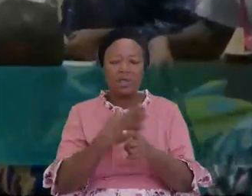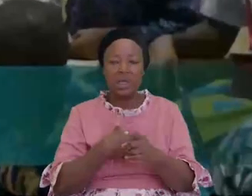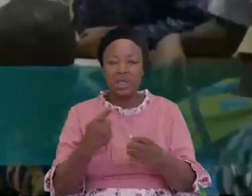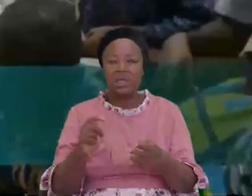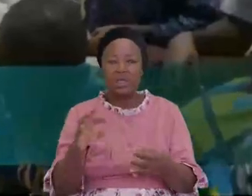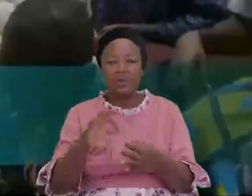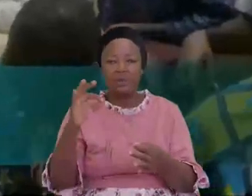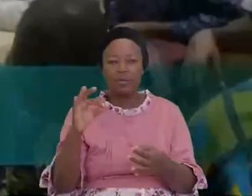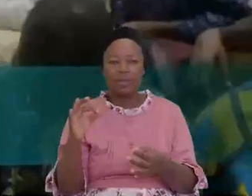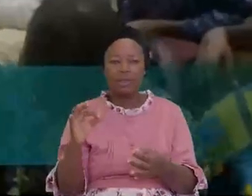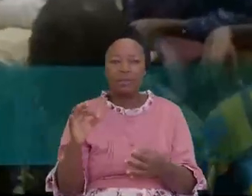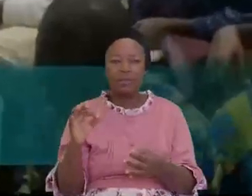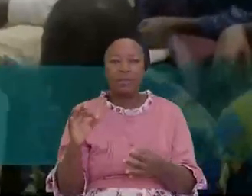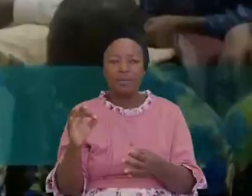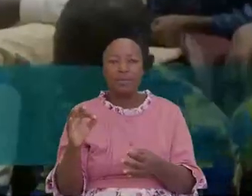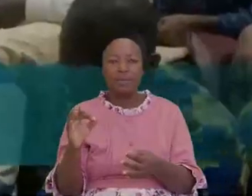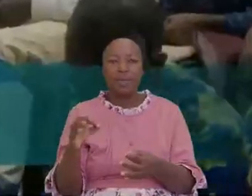La parole et l'esprit.